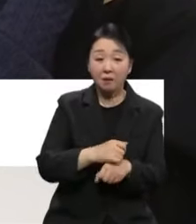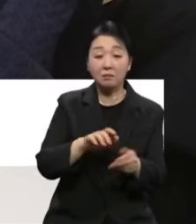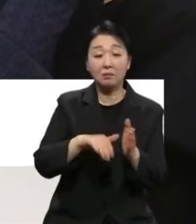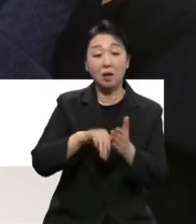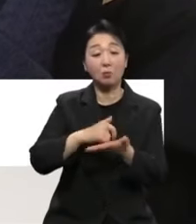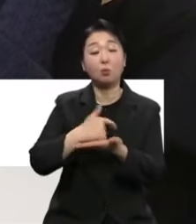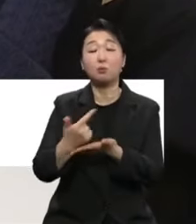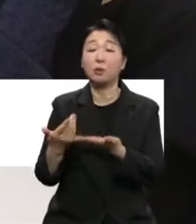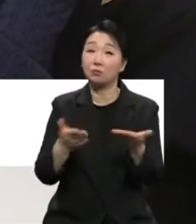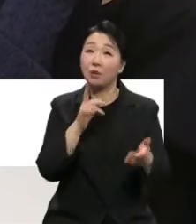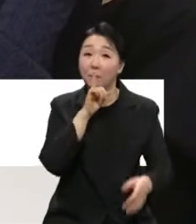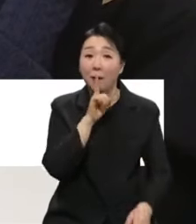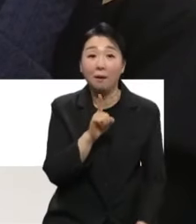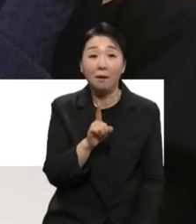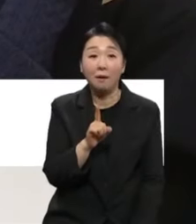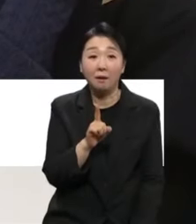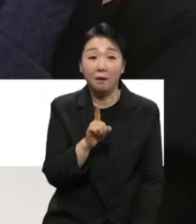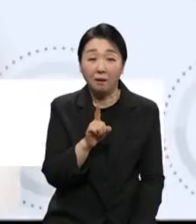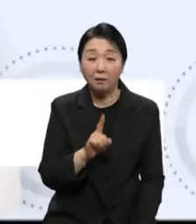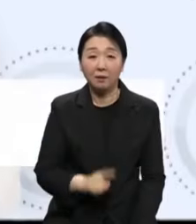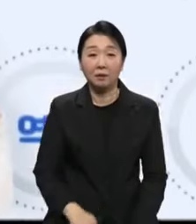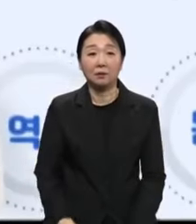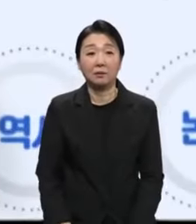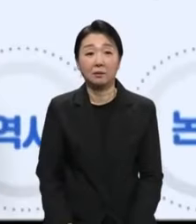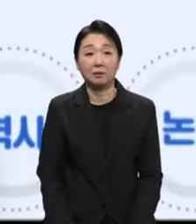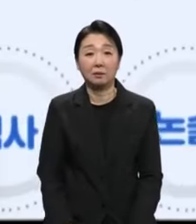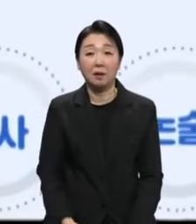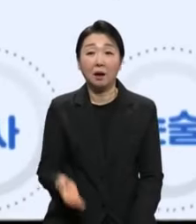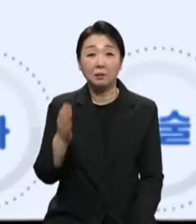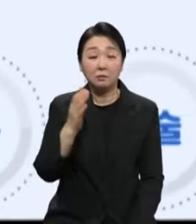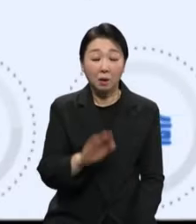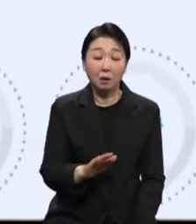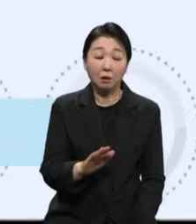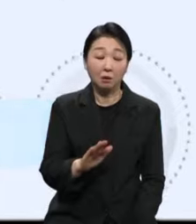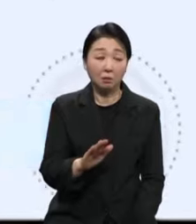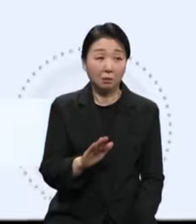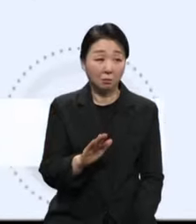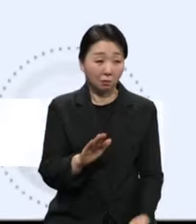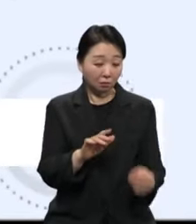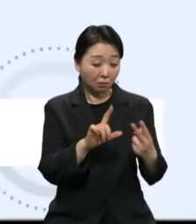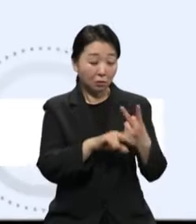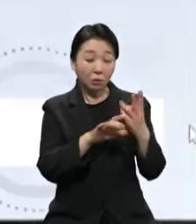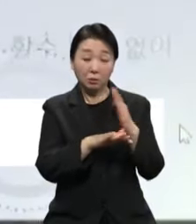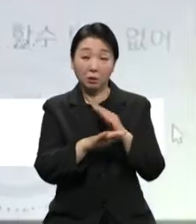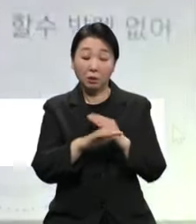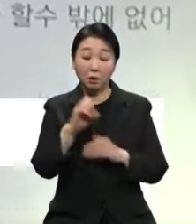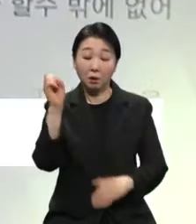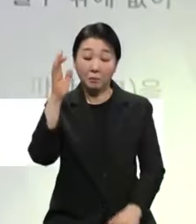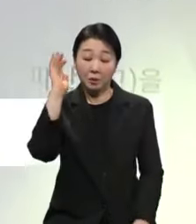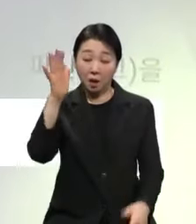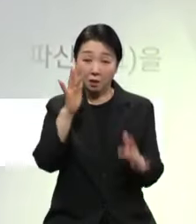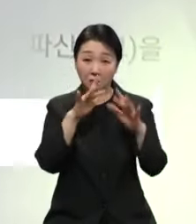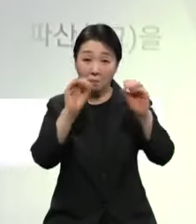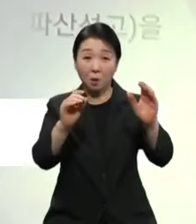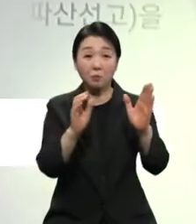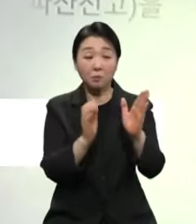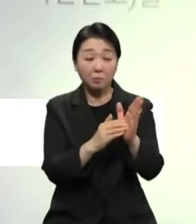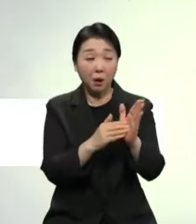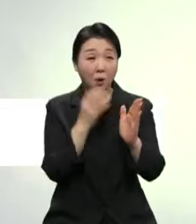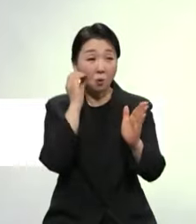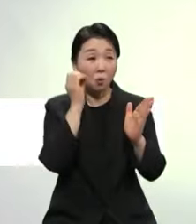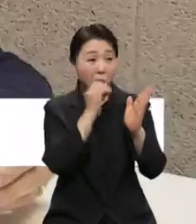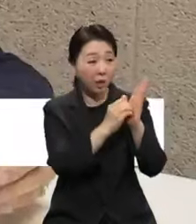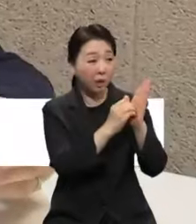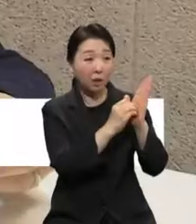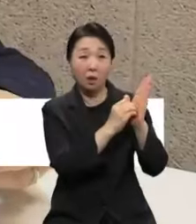하면 고사양의 노트북을 같이 주겠다고 하는 거예요. 그런데 지난달 갑자기 강의 사이트가 멈추고 홈페이지에 파산 공지가